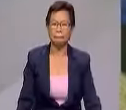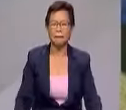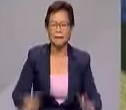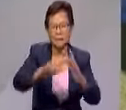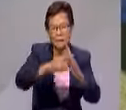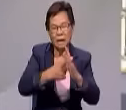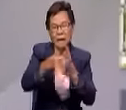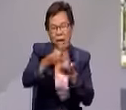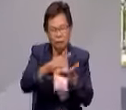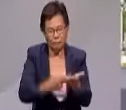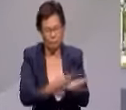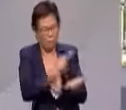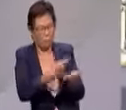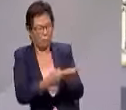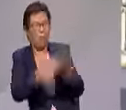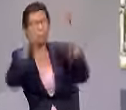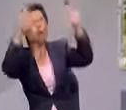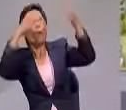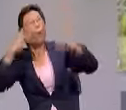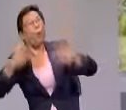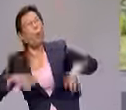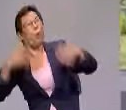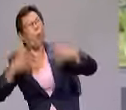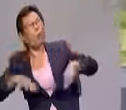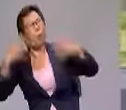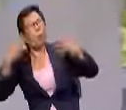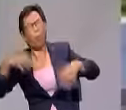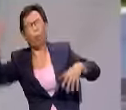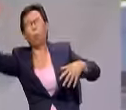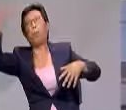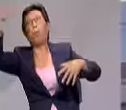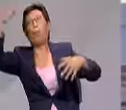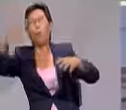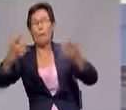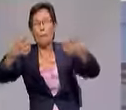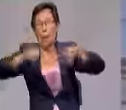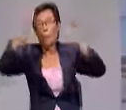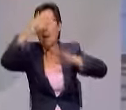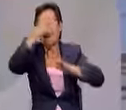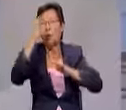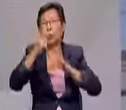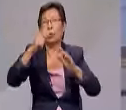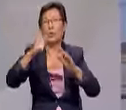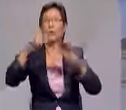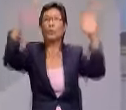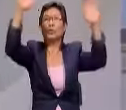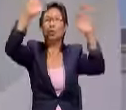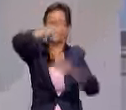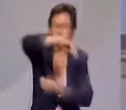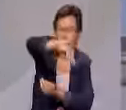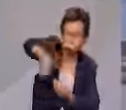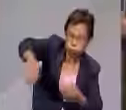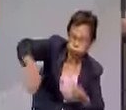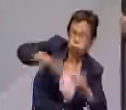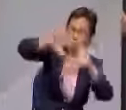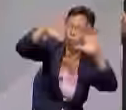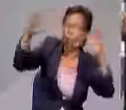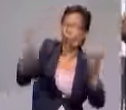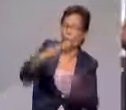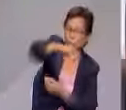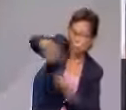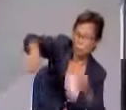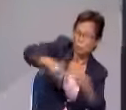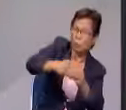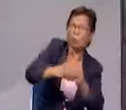Sejak beberapa minggu lalu, keadaan cuaca panas yang terik melanda negara kerana perubahan kitaran cuaca global. Meskipun